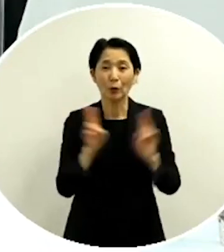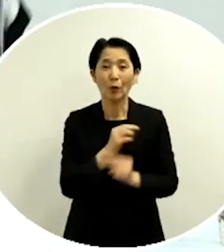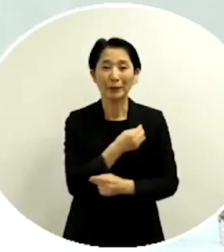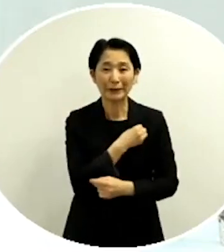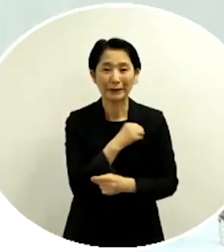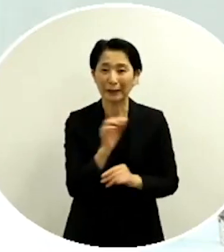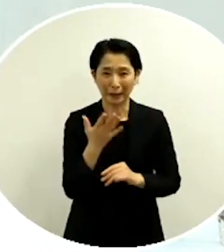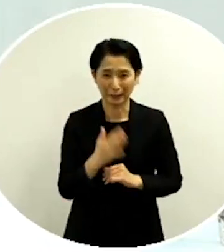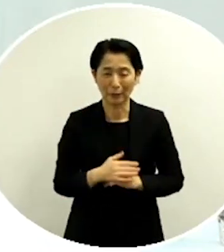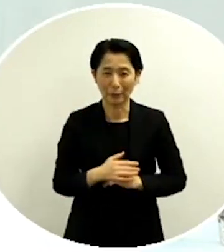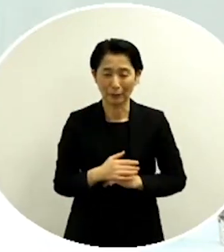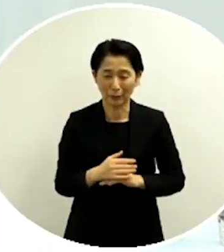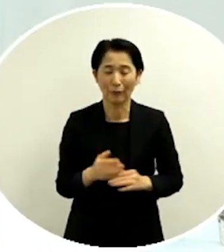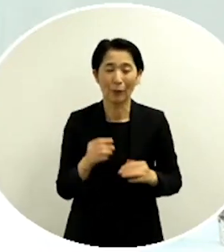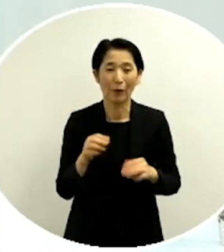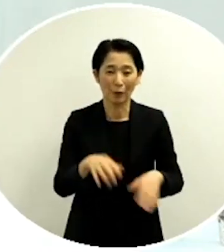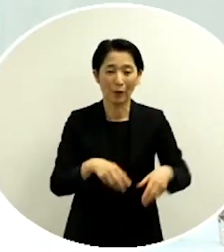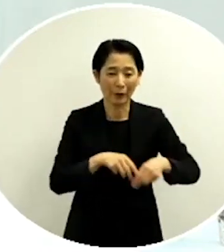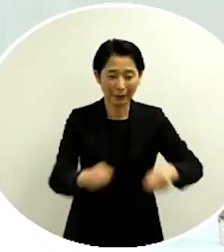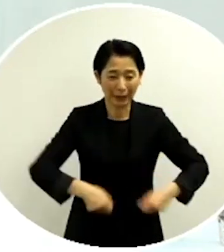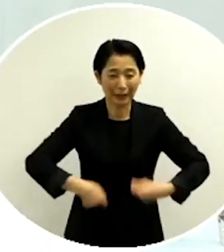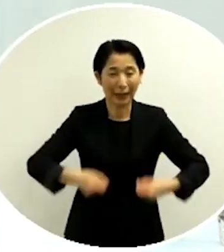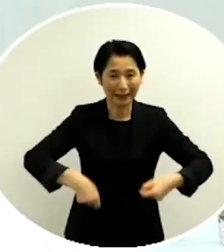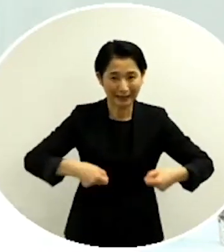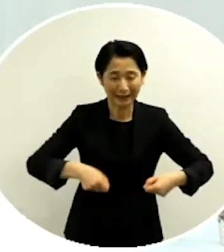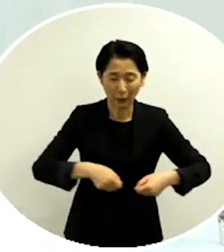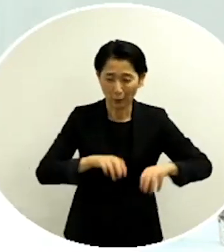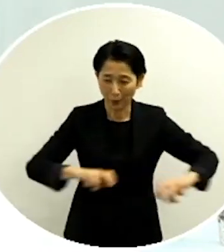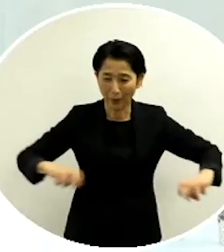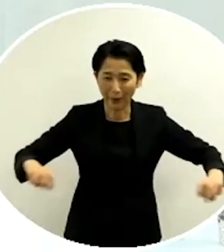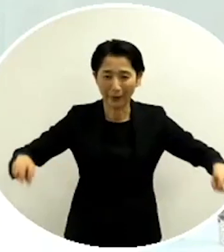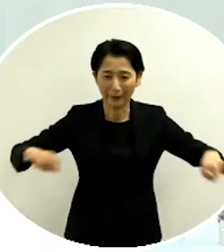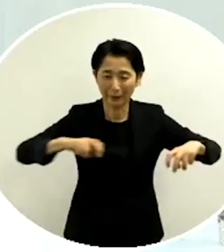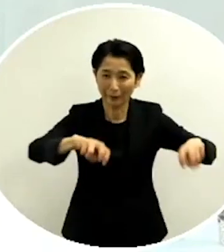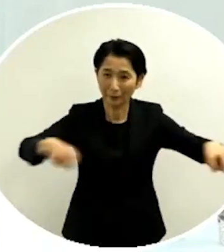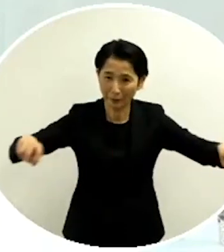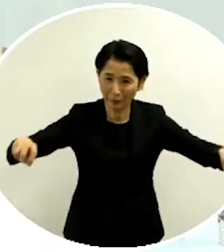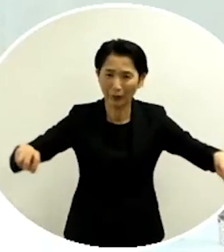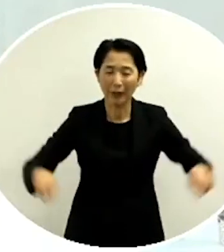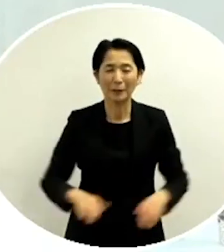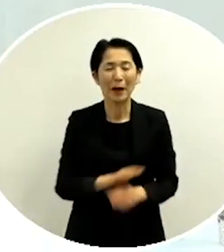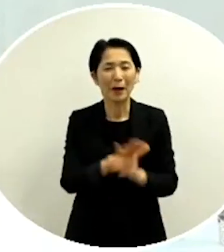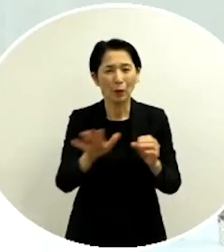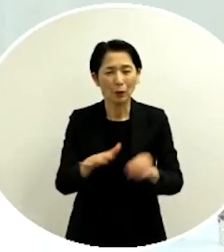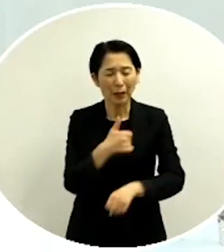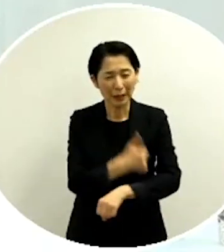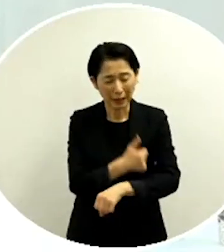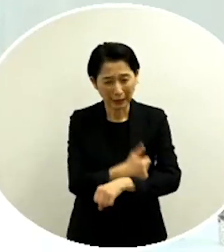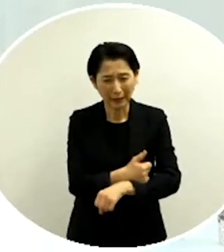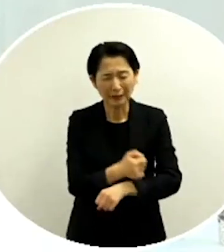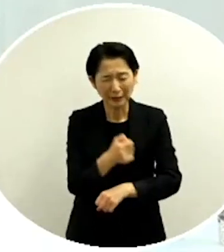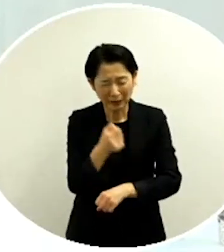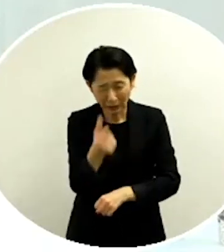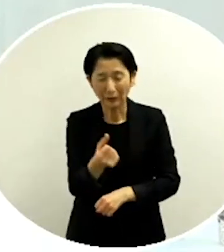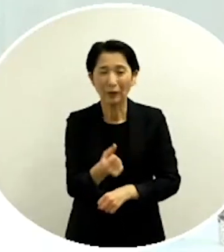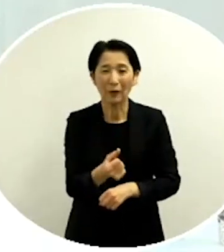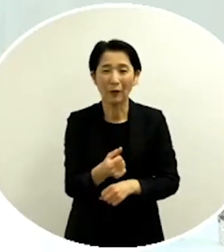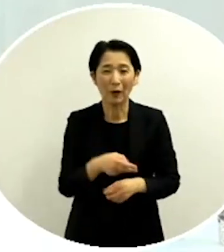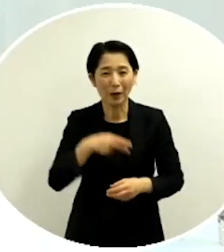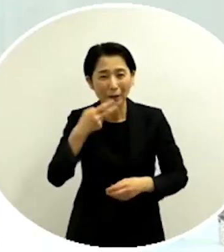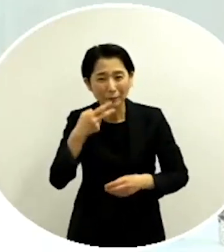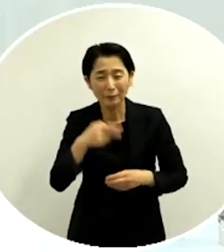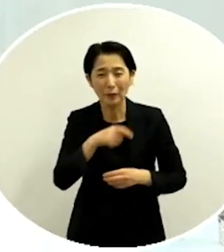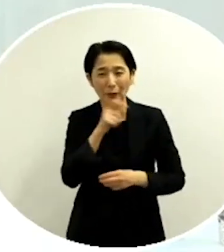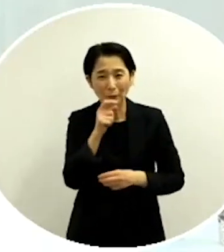自民党さんでやってるんだけど屋台出すとかねまぁこらーでいろいろ難しいところもあるんだけど若干飲み食いがあるとより